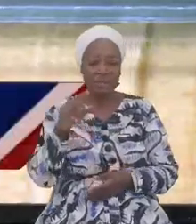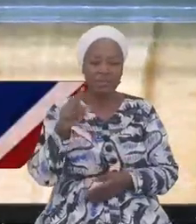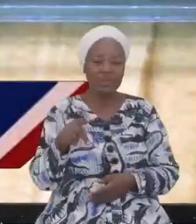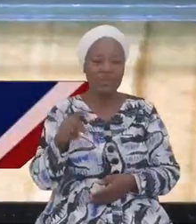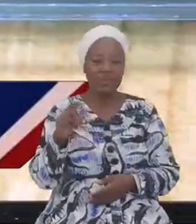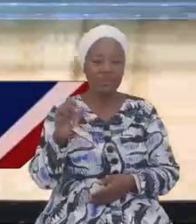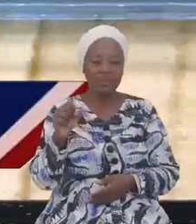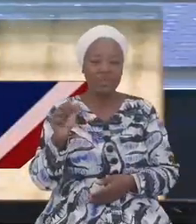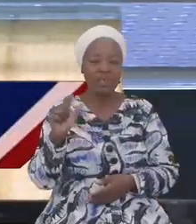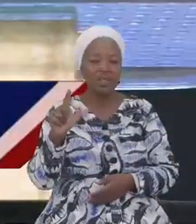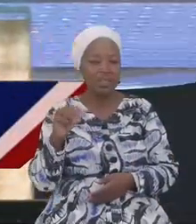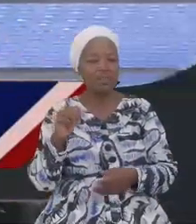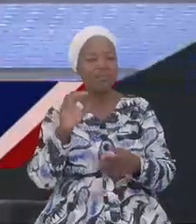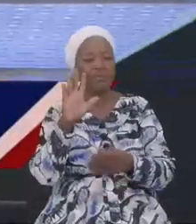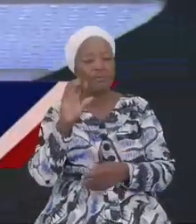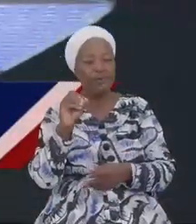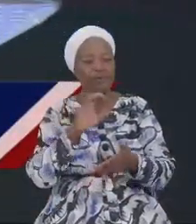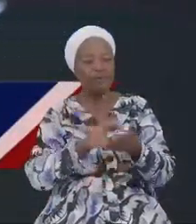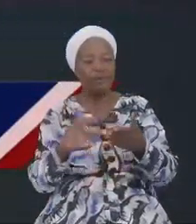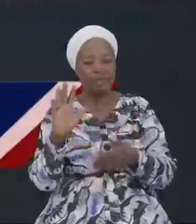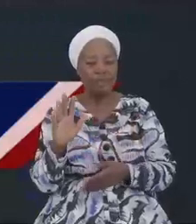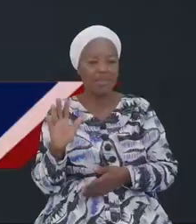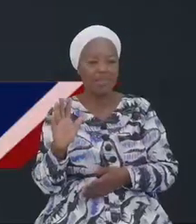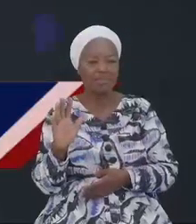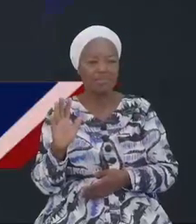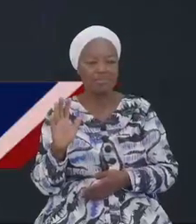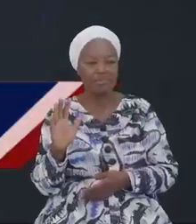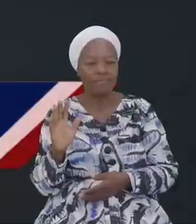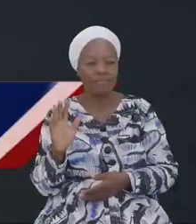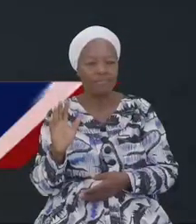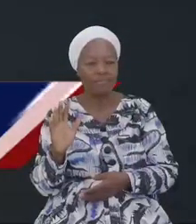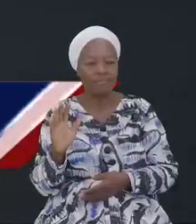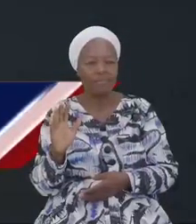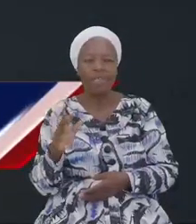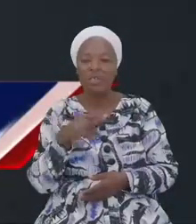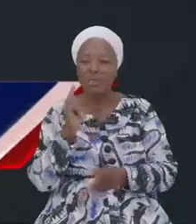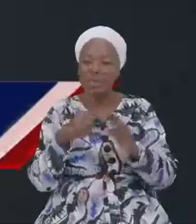Psaume chapitre 50, verset 5. Psaume 50, verset 5. Il parle